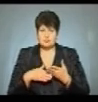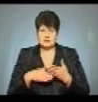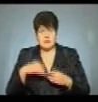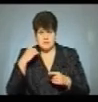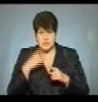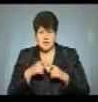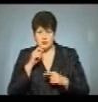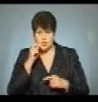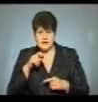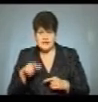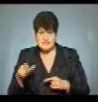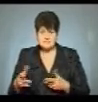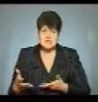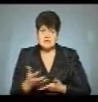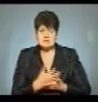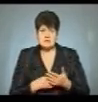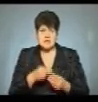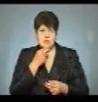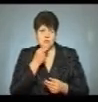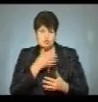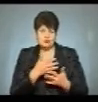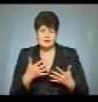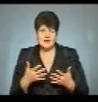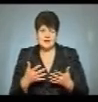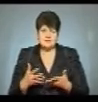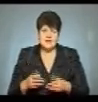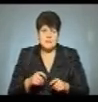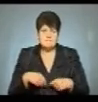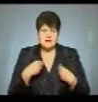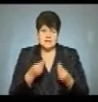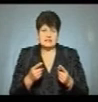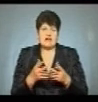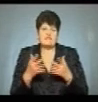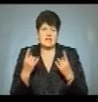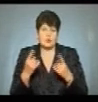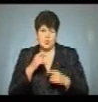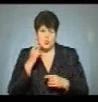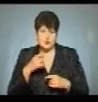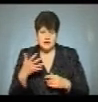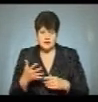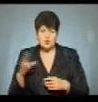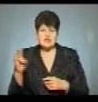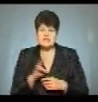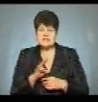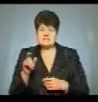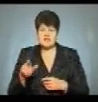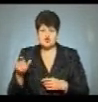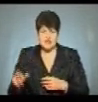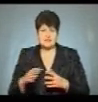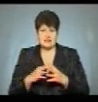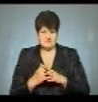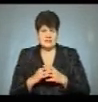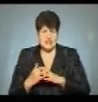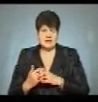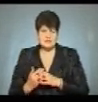і зібрати продукти і передати на Велику Україну. І священники по селах